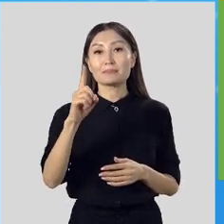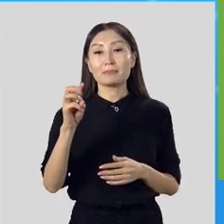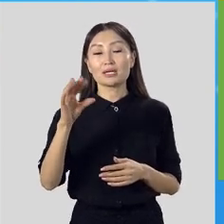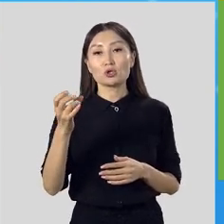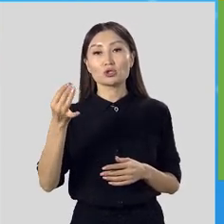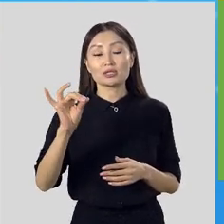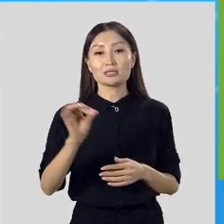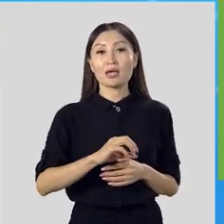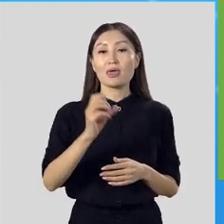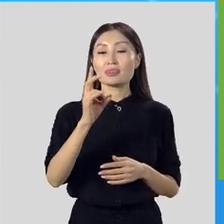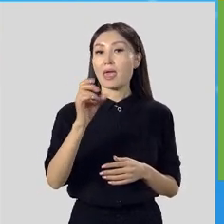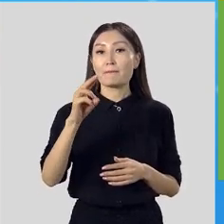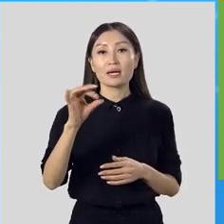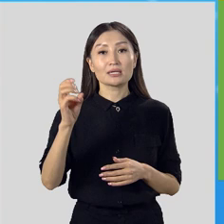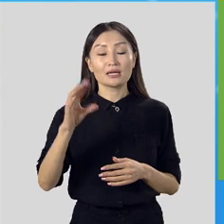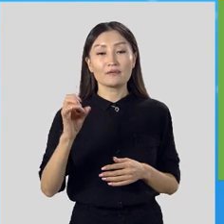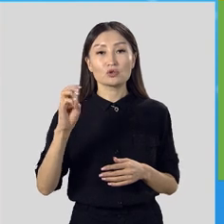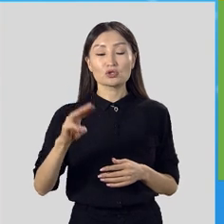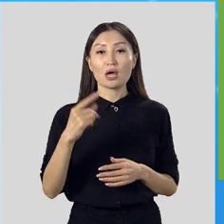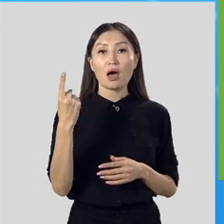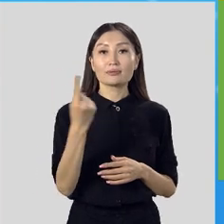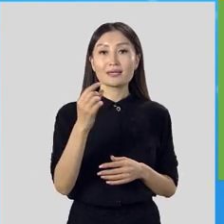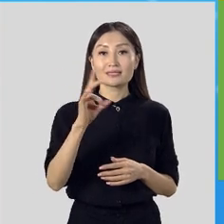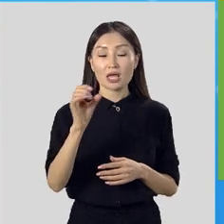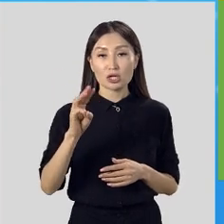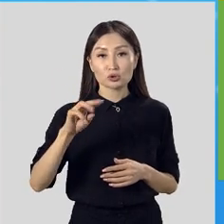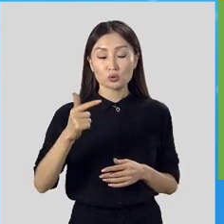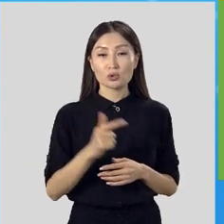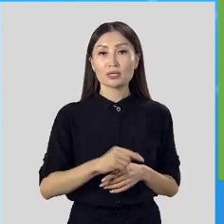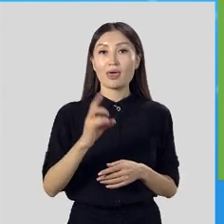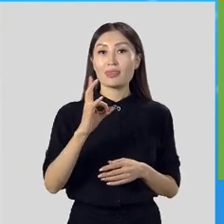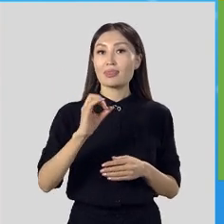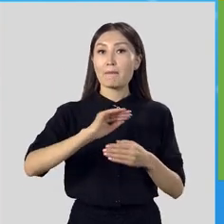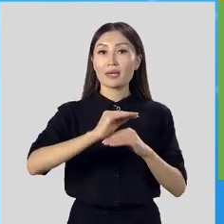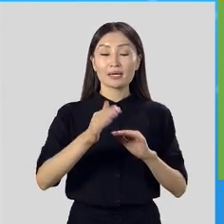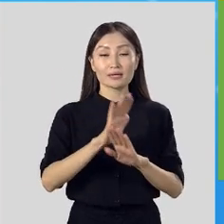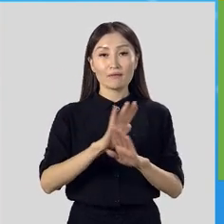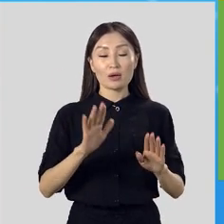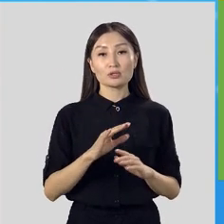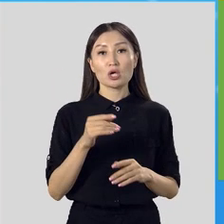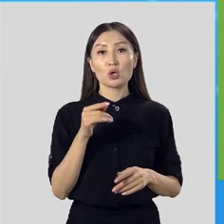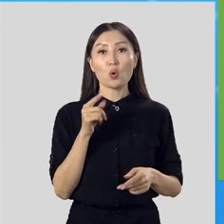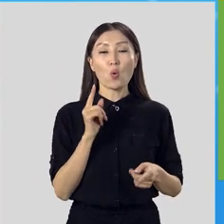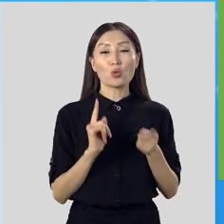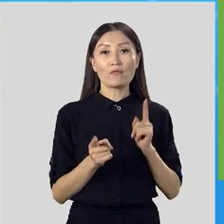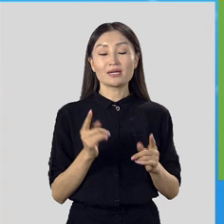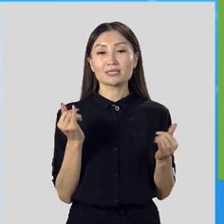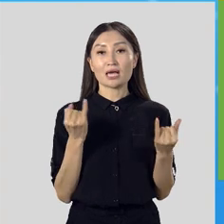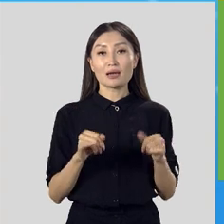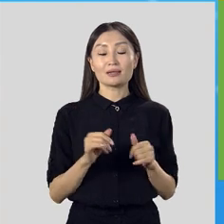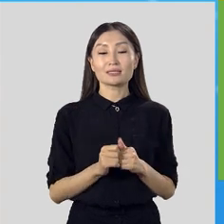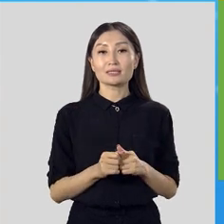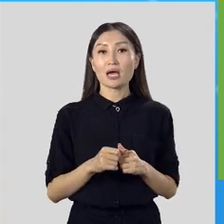избыточность, непрерывность, однозначность, неперекрываемость и универсальность.